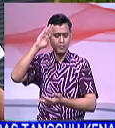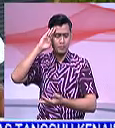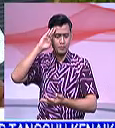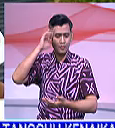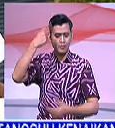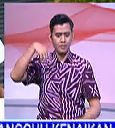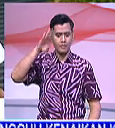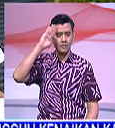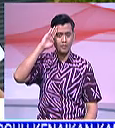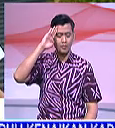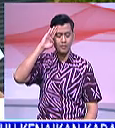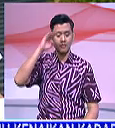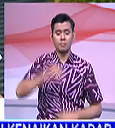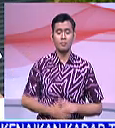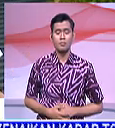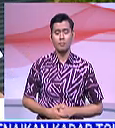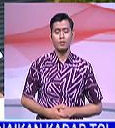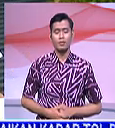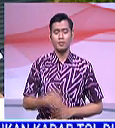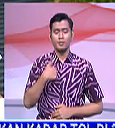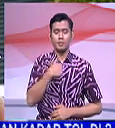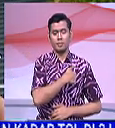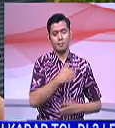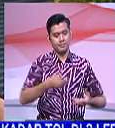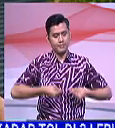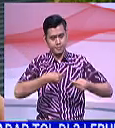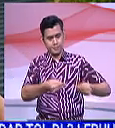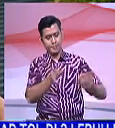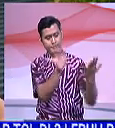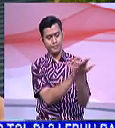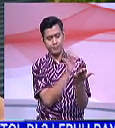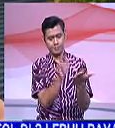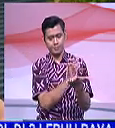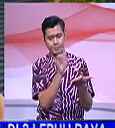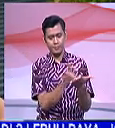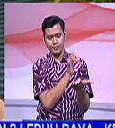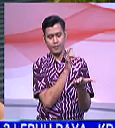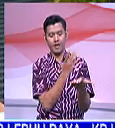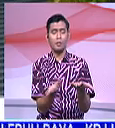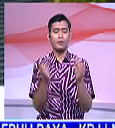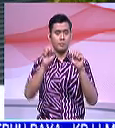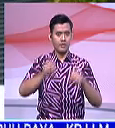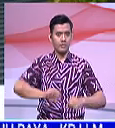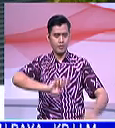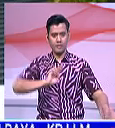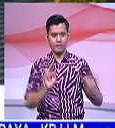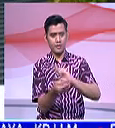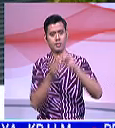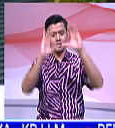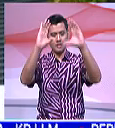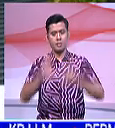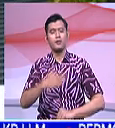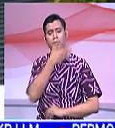flashgot didikte dengan kaedah untuk kita bagi tablet ini boleh membawa kepada satu era yang lebih baik